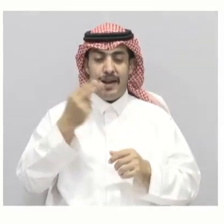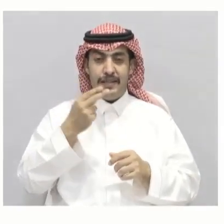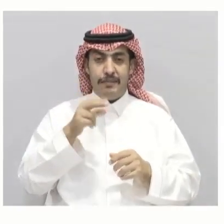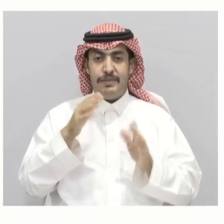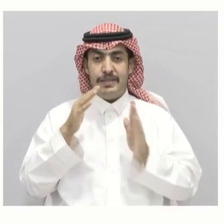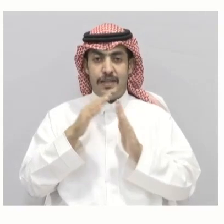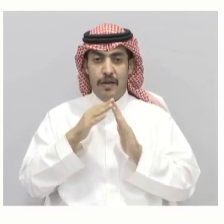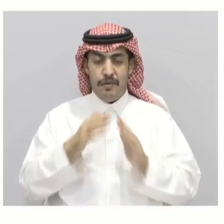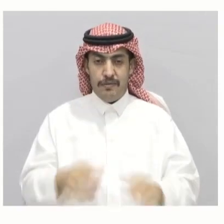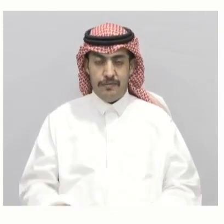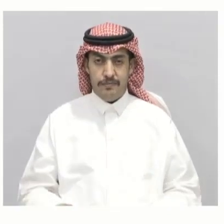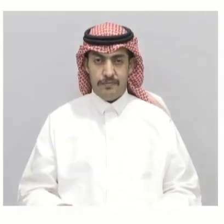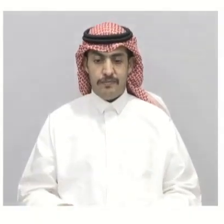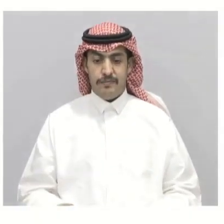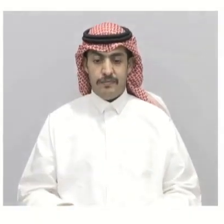الزاويه